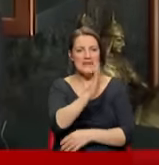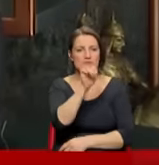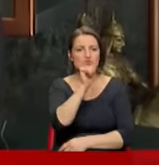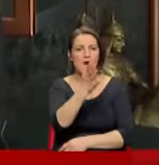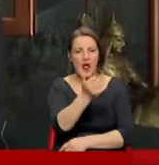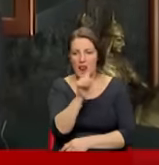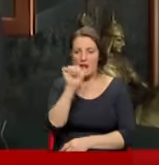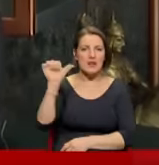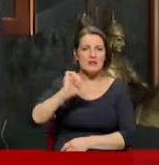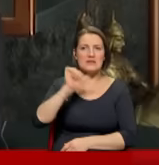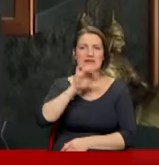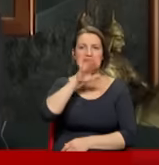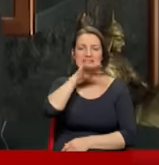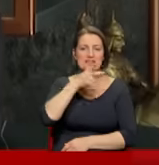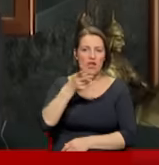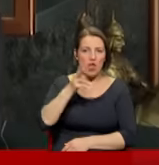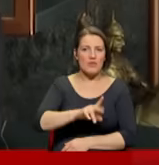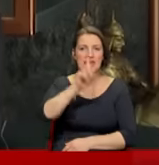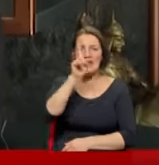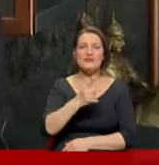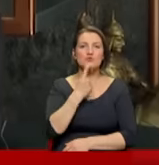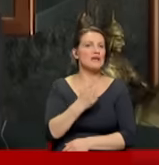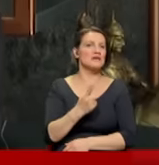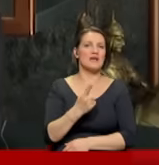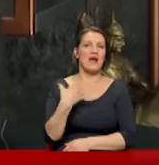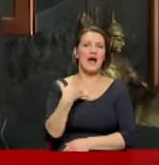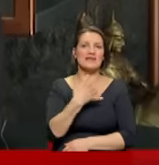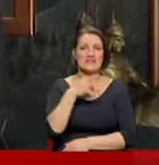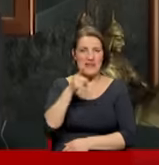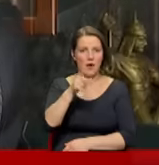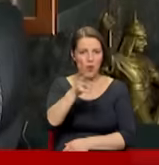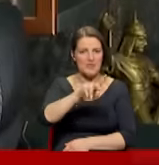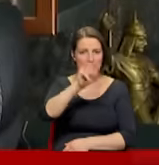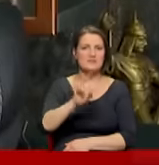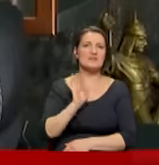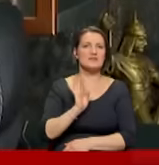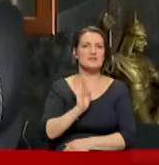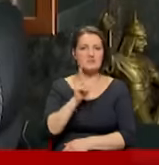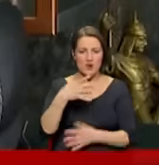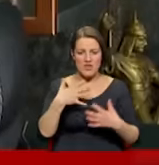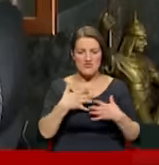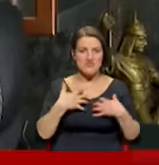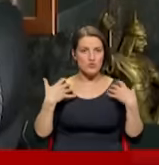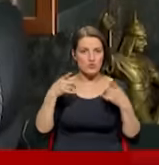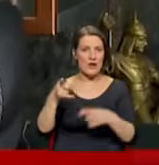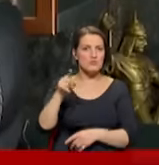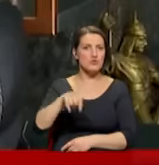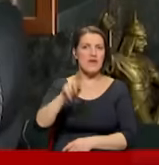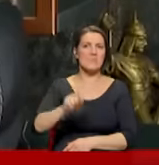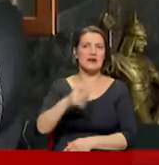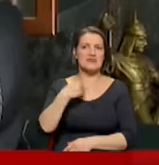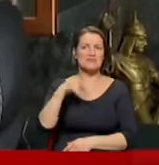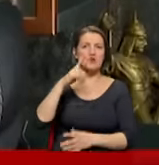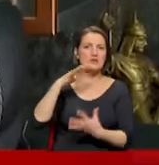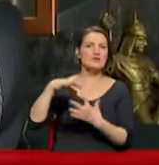alıp içemiyor. Dedesi vefat ettiğinde ilk söylediği şey, anne sen de ölecek misin? Bu kadar cesurlarsa bunu yapmak için ben